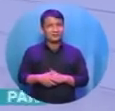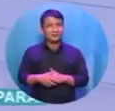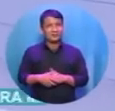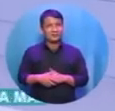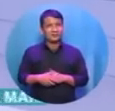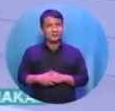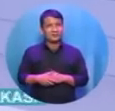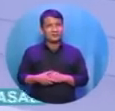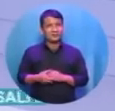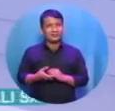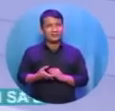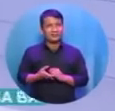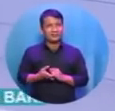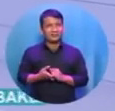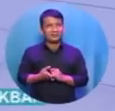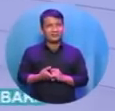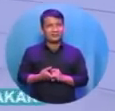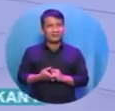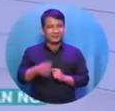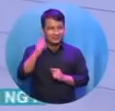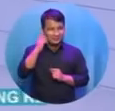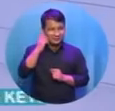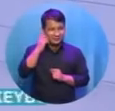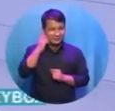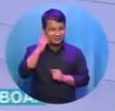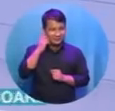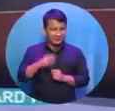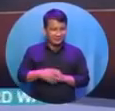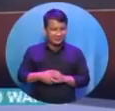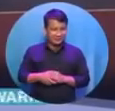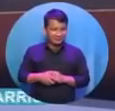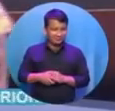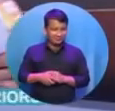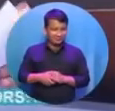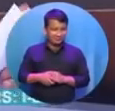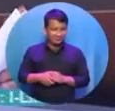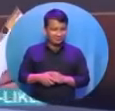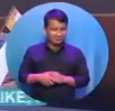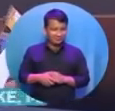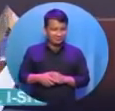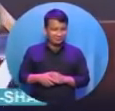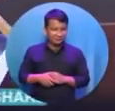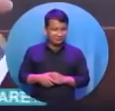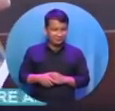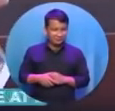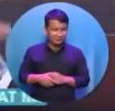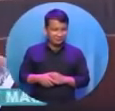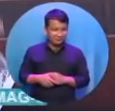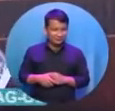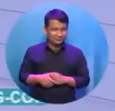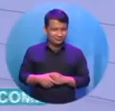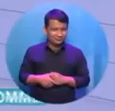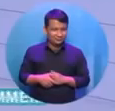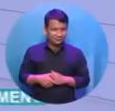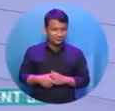in action! Yung mga bata, pakantay mo! Yung mga bata! May mga ano man ang sumbong